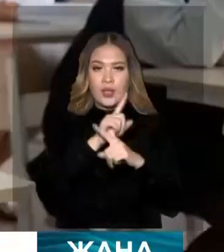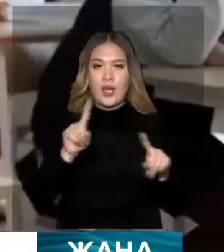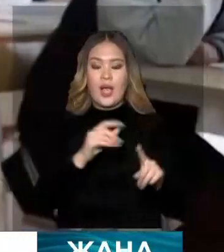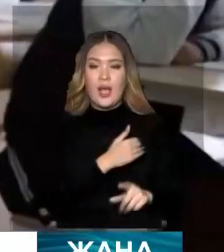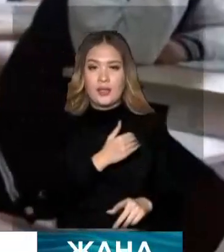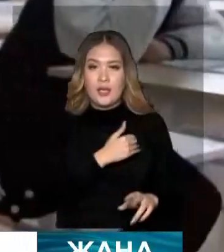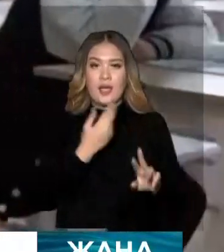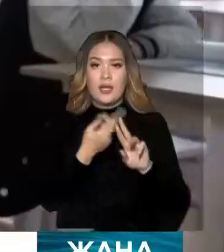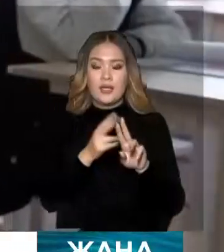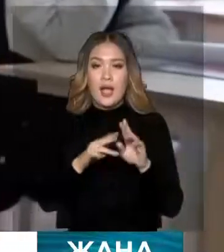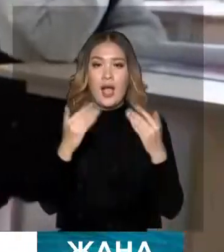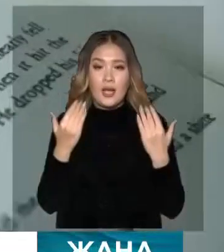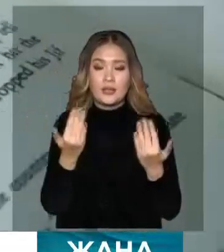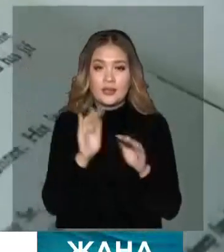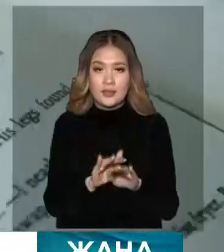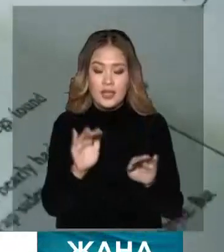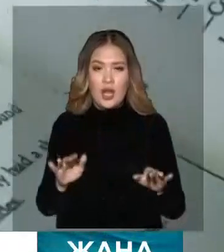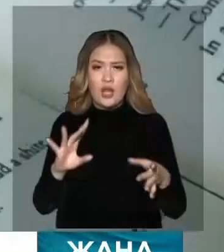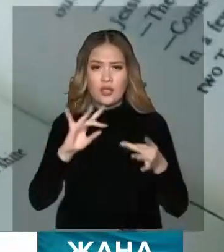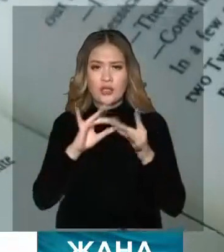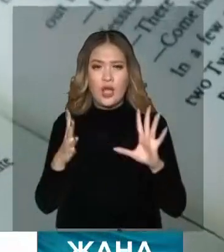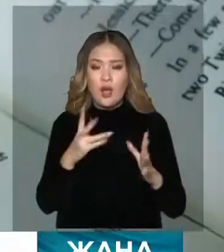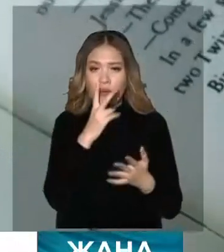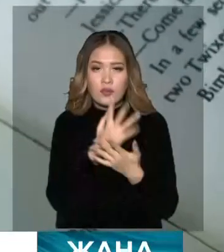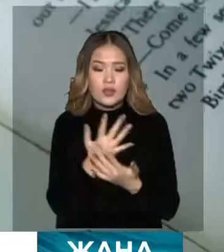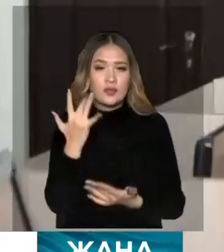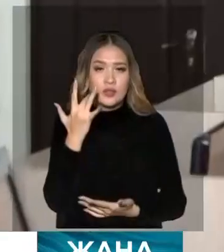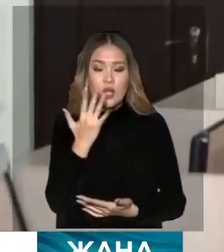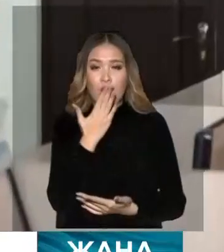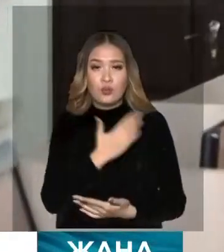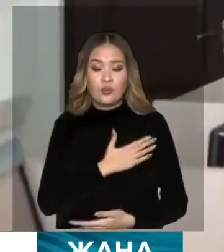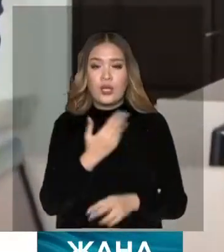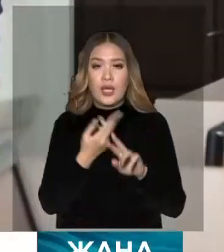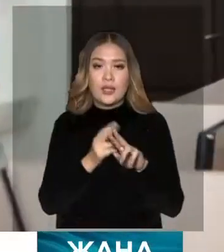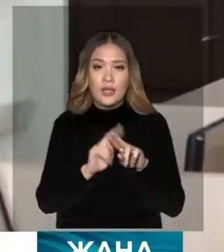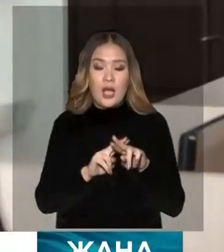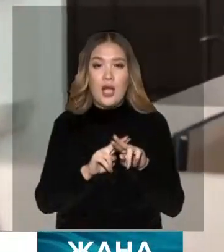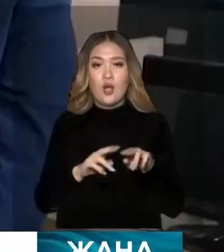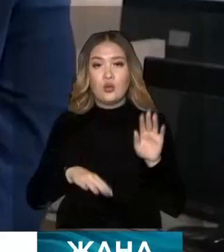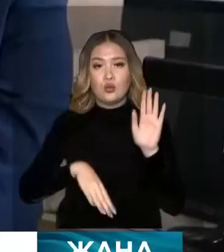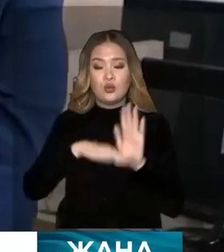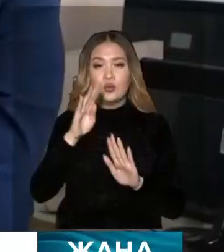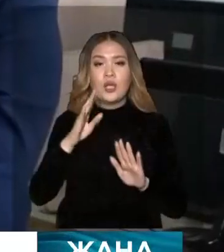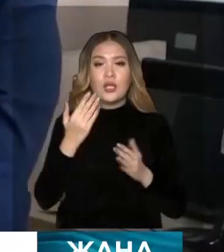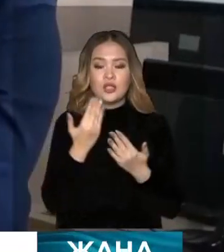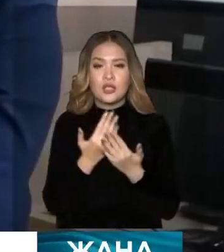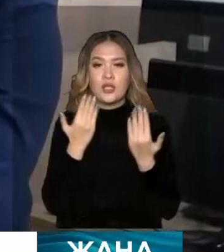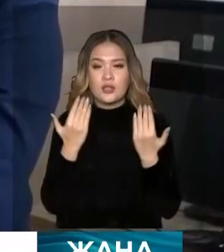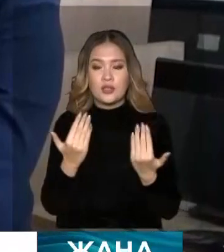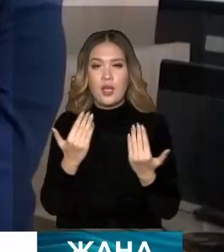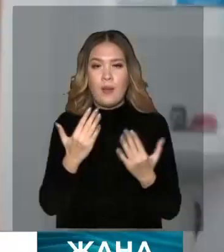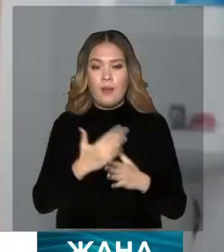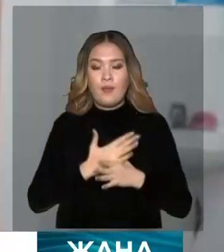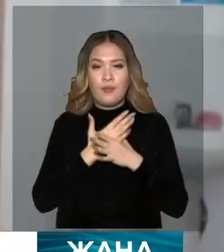екен. Өткені қазіргінің балалары әлеуметтік желіге бейім келеді. Сондықтан қатып қалған қағида ескі кезеңнің ішінде дейді